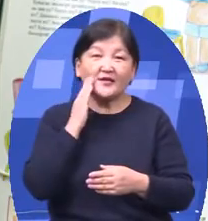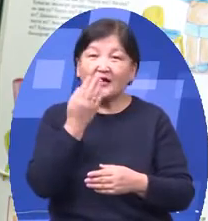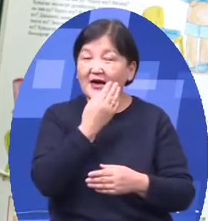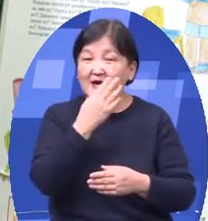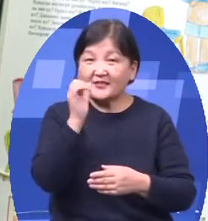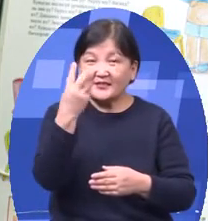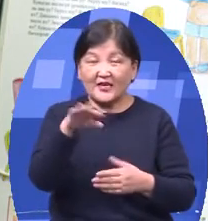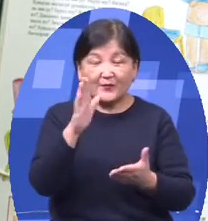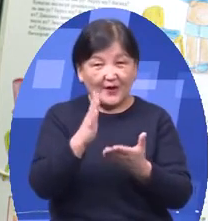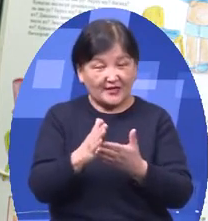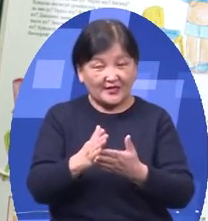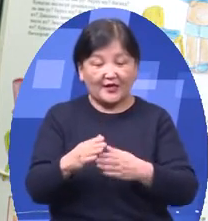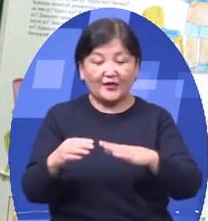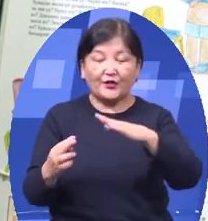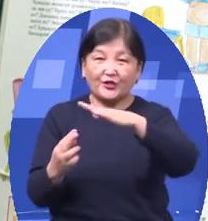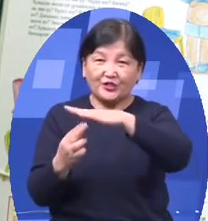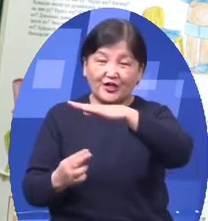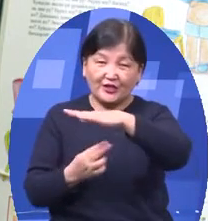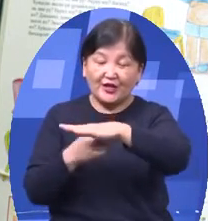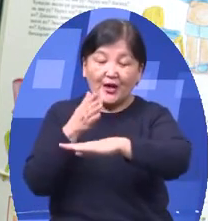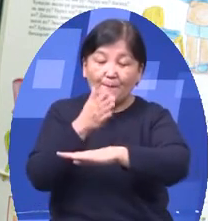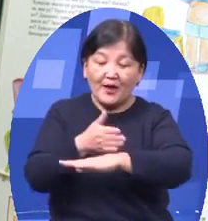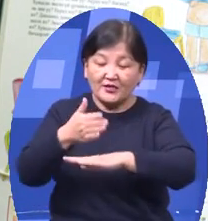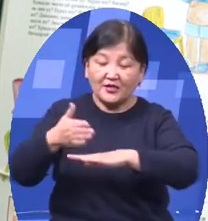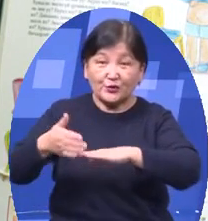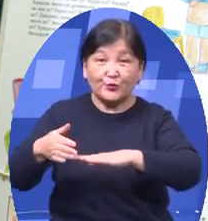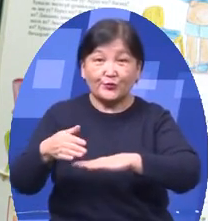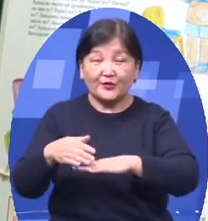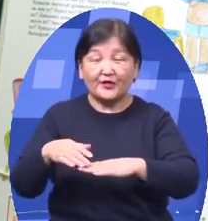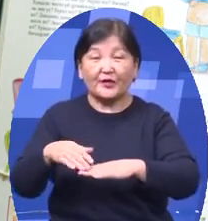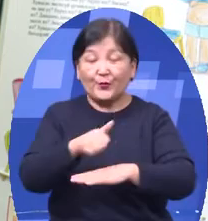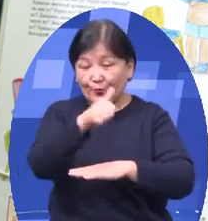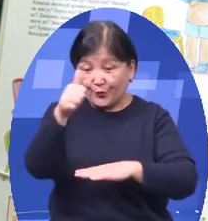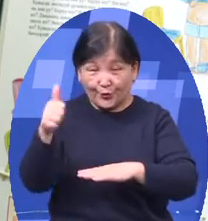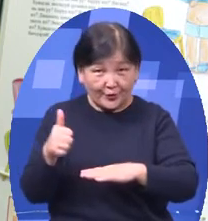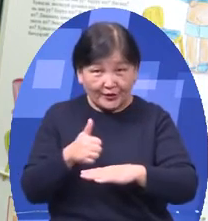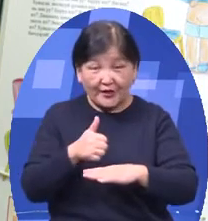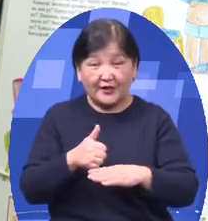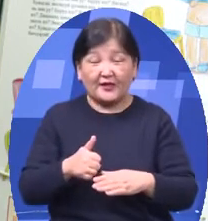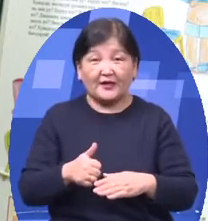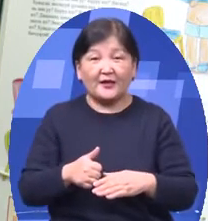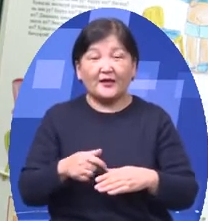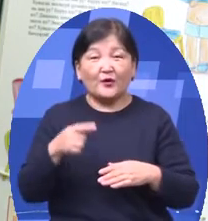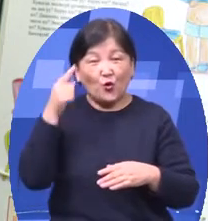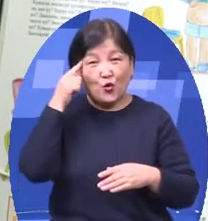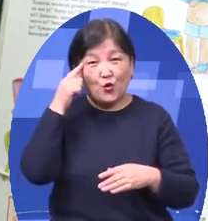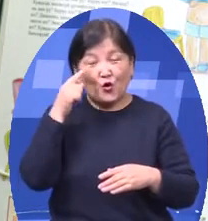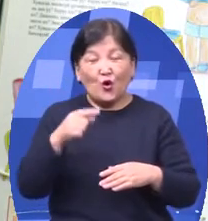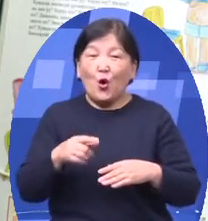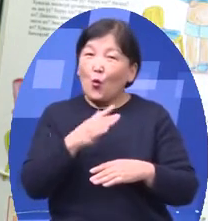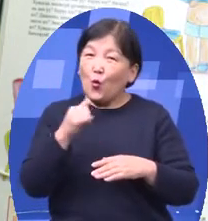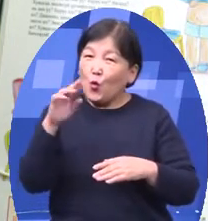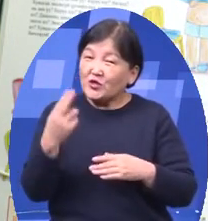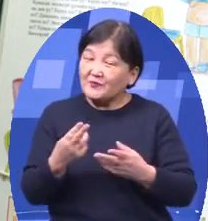сарын ширээний зүйлс байрлах намыг хийж дууслаа. Тэгсэн чинь багш нь ууцны зураг айлхаг хэддгээр хуудсан байгааг